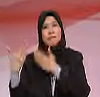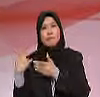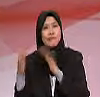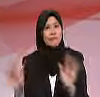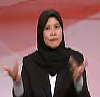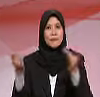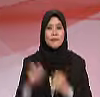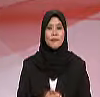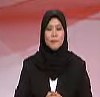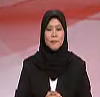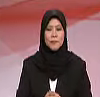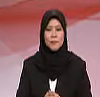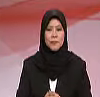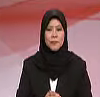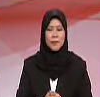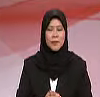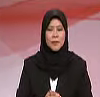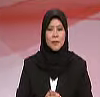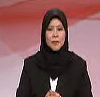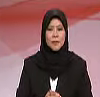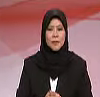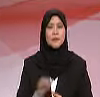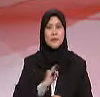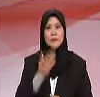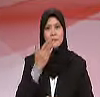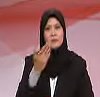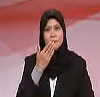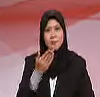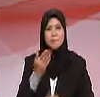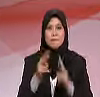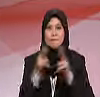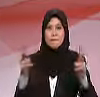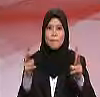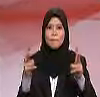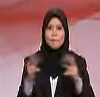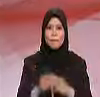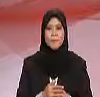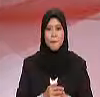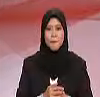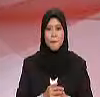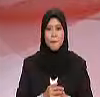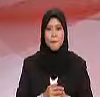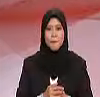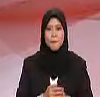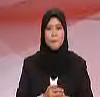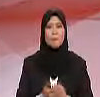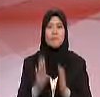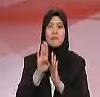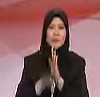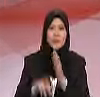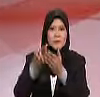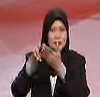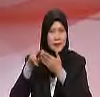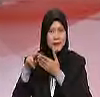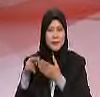sangat berfaedah untuk kami lah di rakyat Karamunting. Sangat-sangat bersyukur lah. Thank you banyak. Semoga panjang umur, semoga rezeki tambah